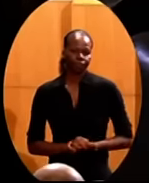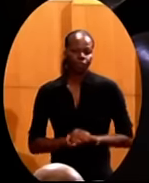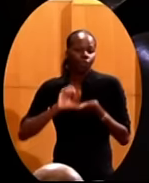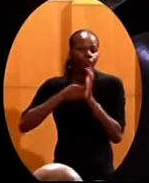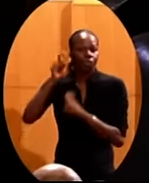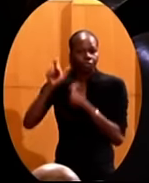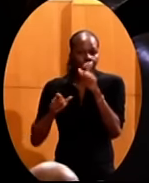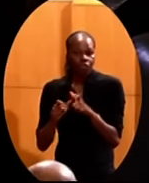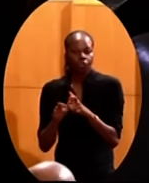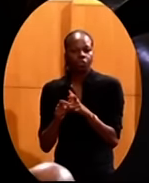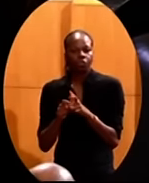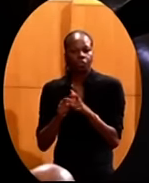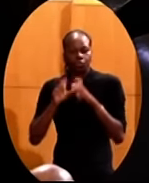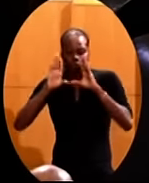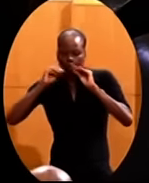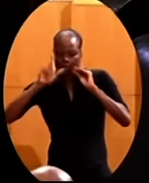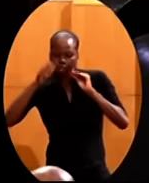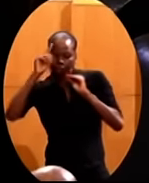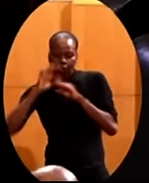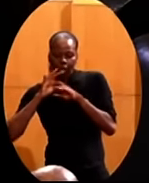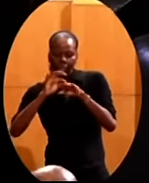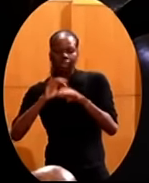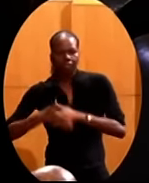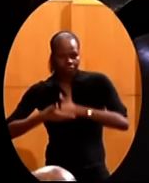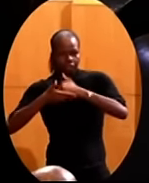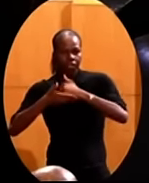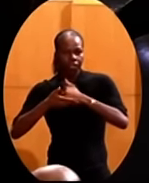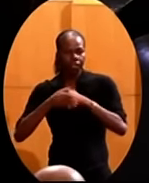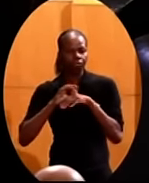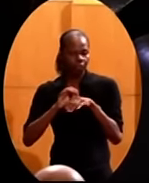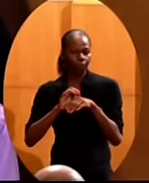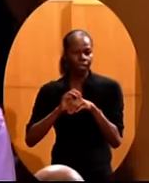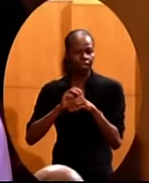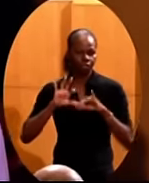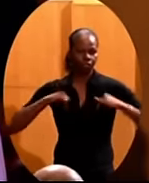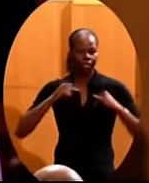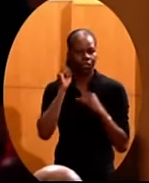tous ceux qui sont en position d'accompagner la jeunesse au